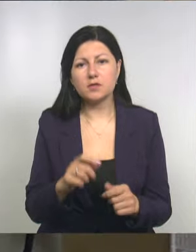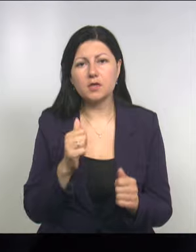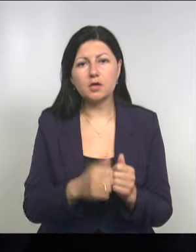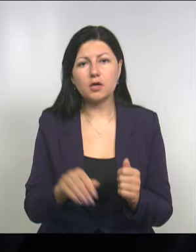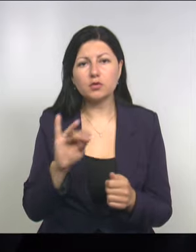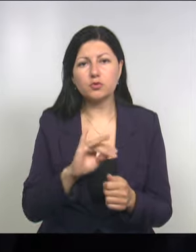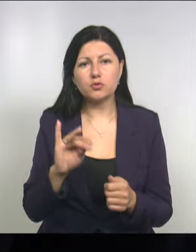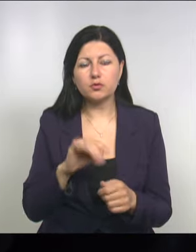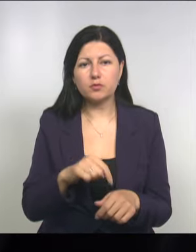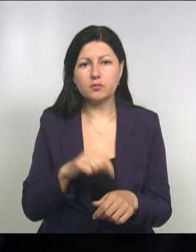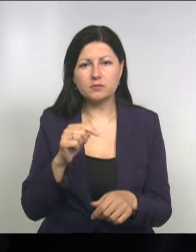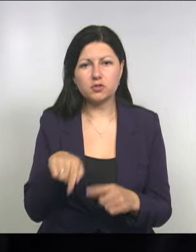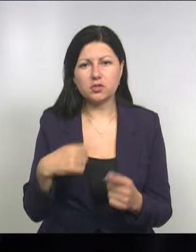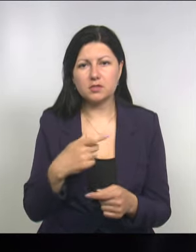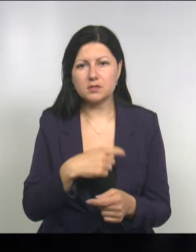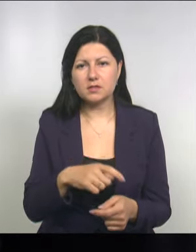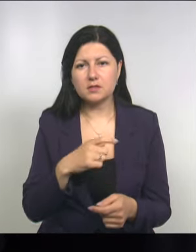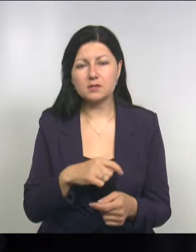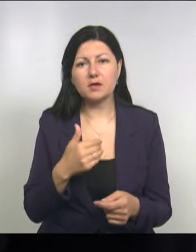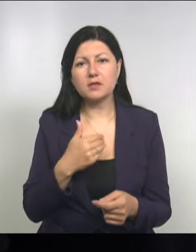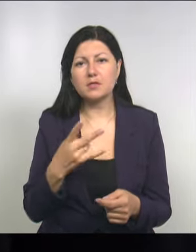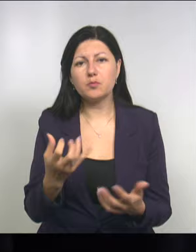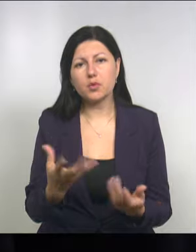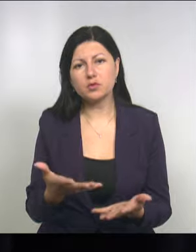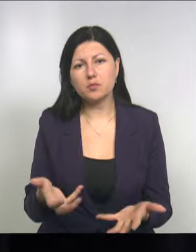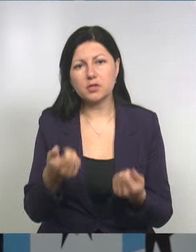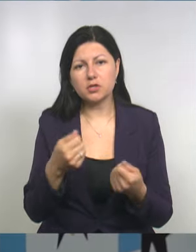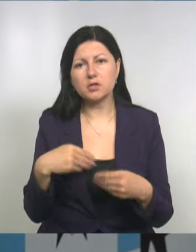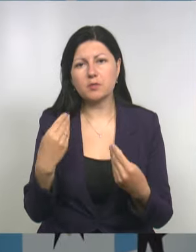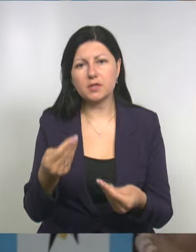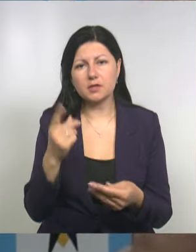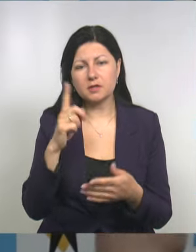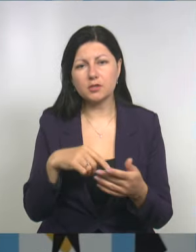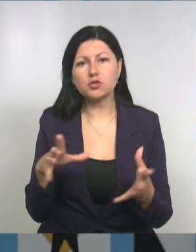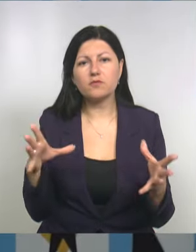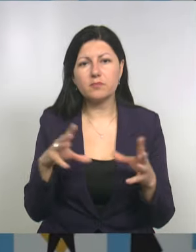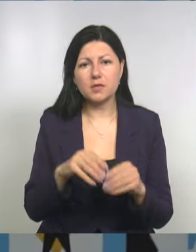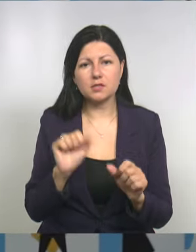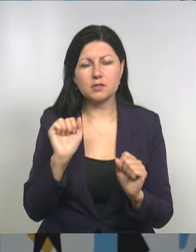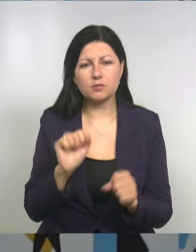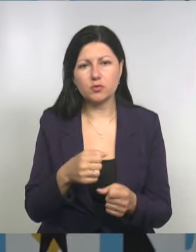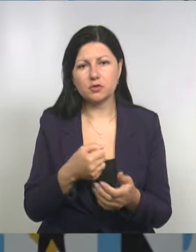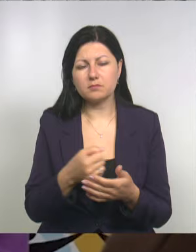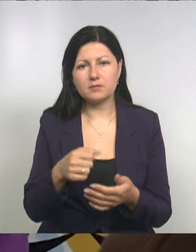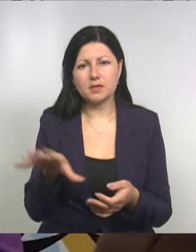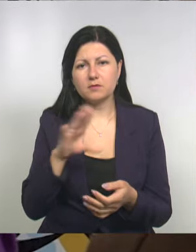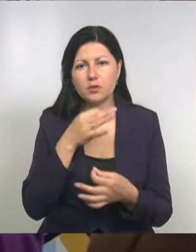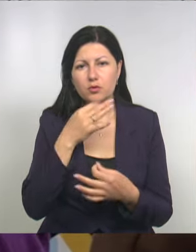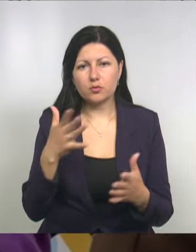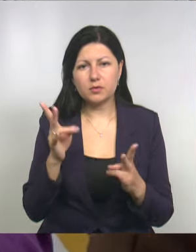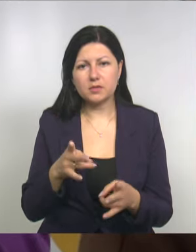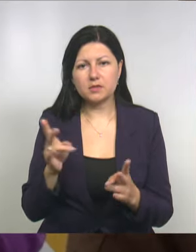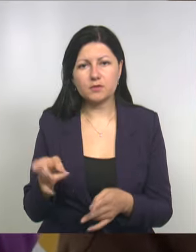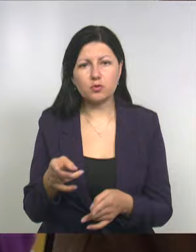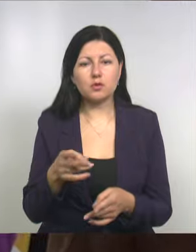здесь пропускают через сердце. Хотят не просто поддержать, а подарить надежду, что вместе можно справиться с любыми невзгодами. Вот и у